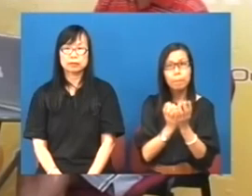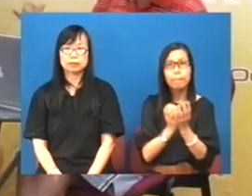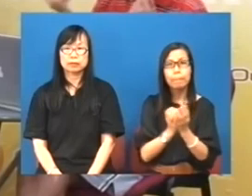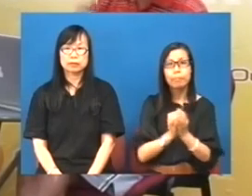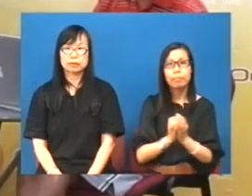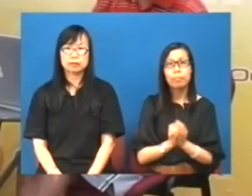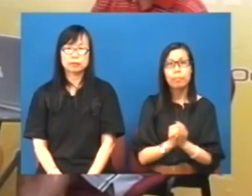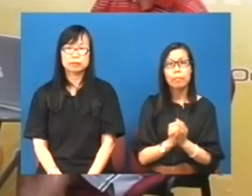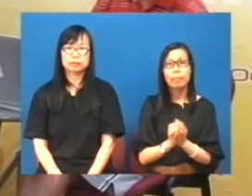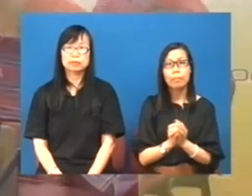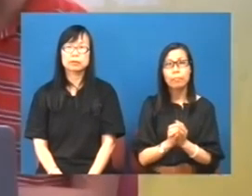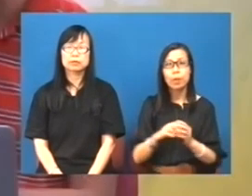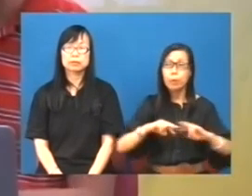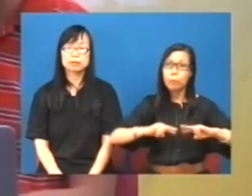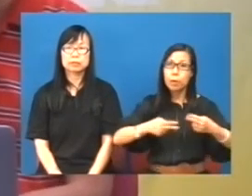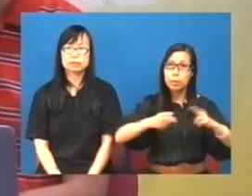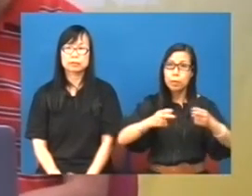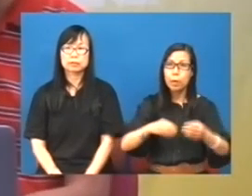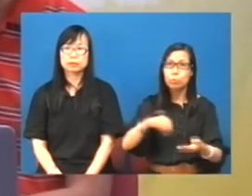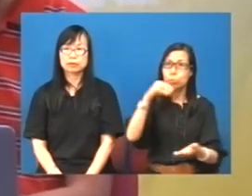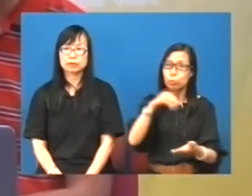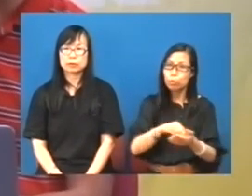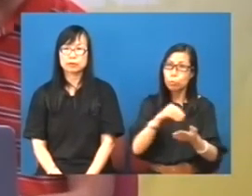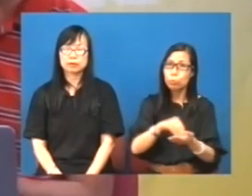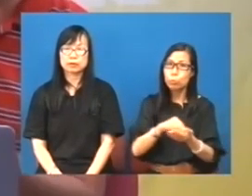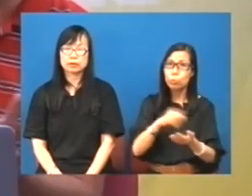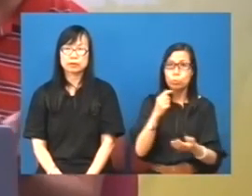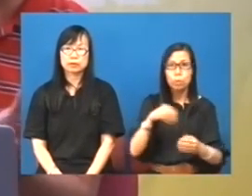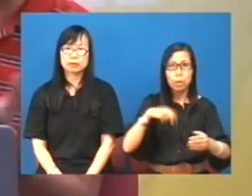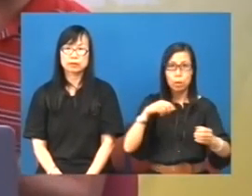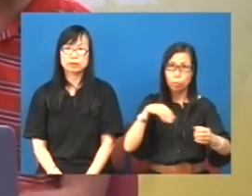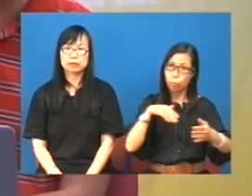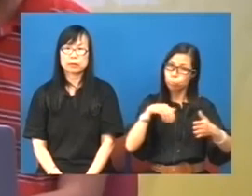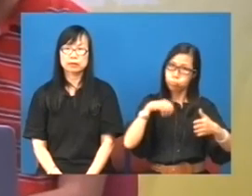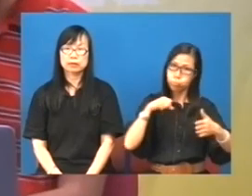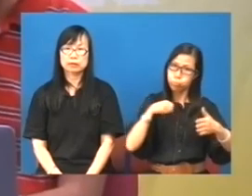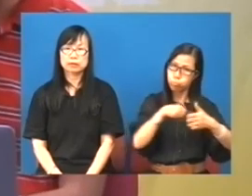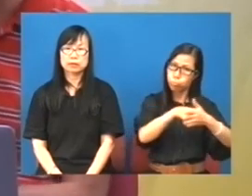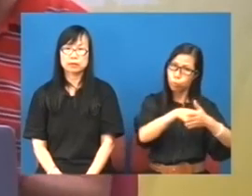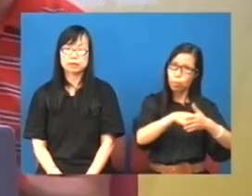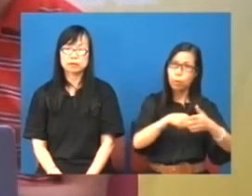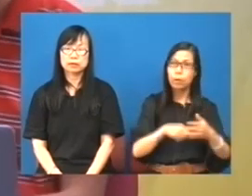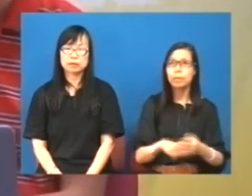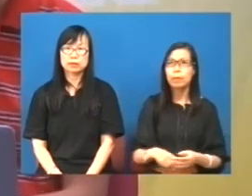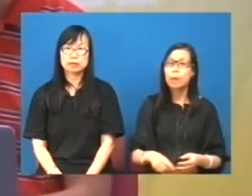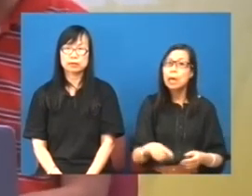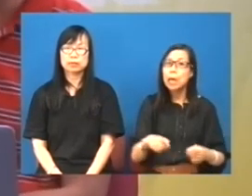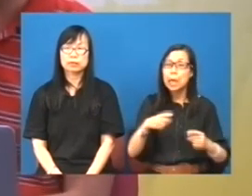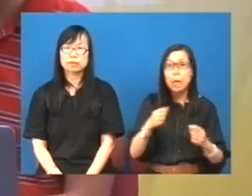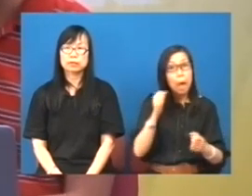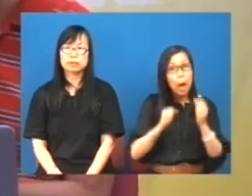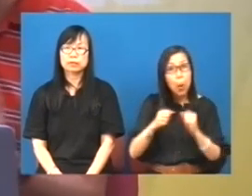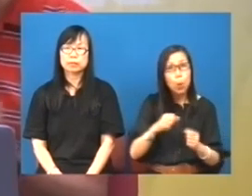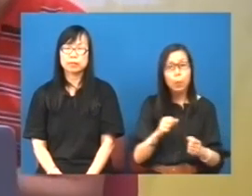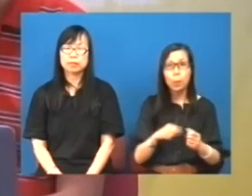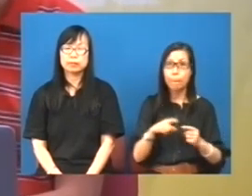發展一個最大的障礙就是控制資源搞運動的人根本是沒有心搞運動搞運